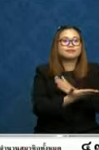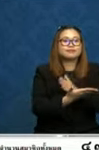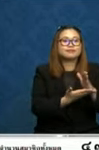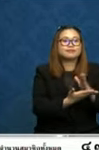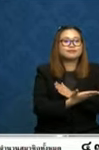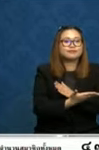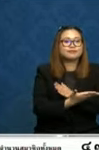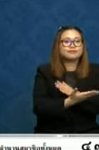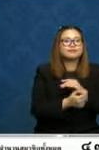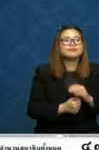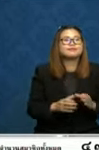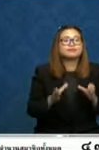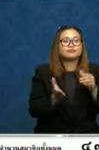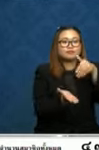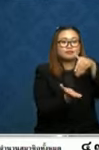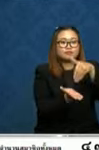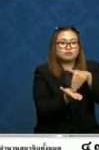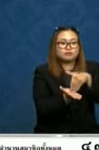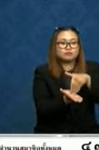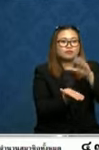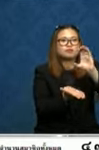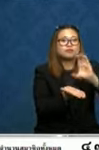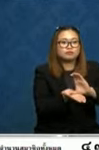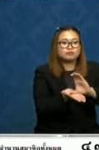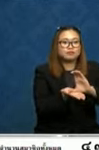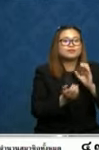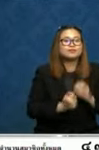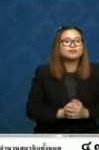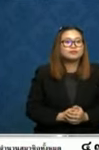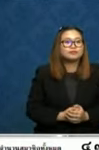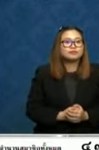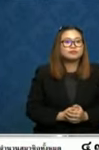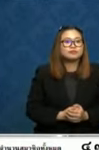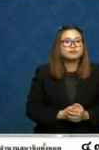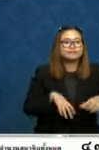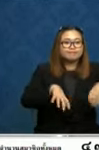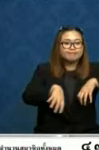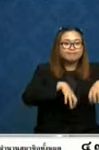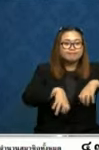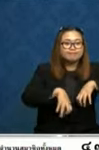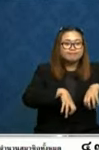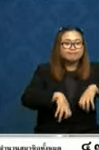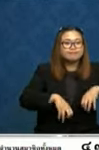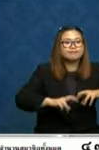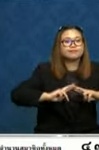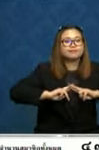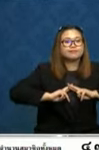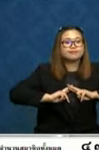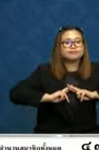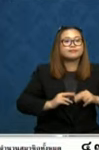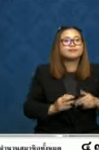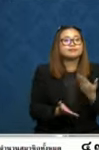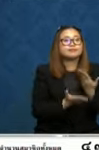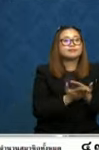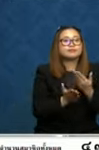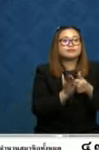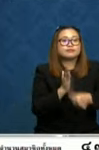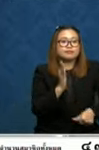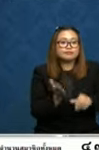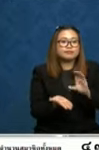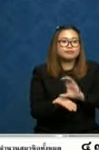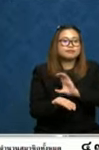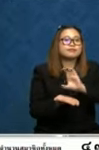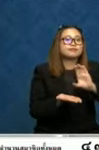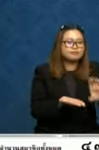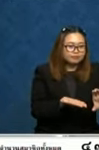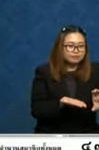ครึ่งนึงเข้ากองทุนหรืออะไรก็แล้วแต่ที่เขาบริหารจัดการคำถามคือนำเงินภาษีงบประมาณไปลงทุนน